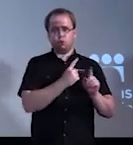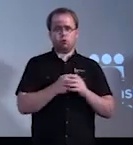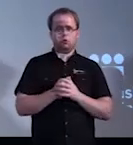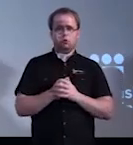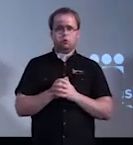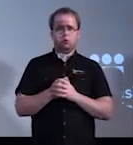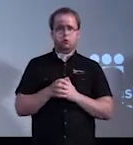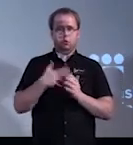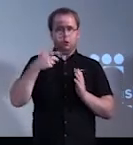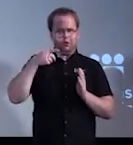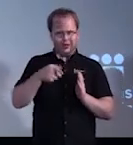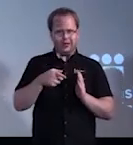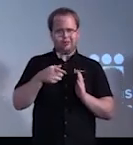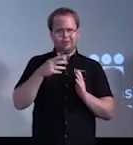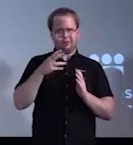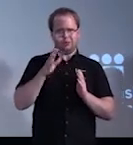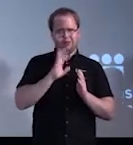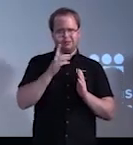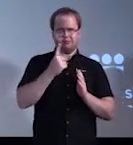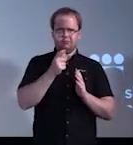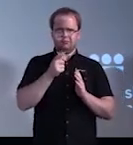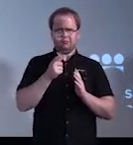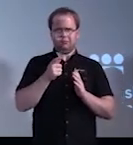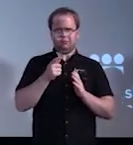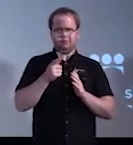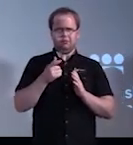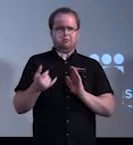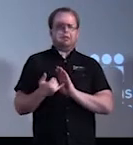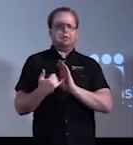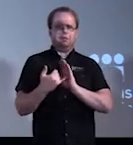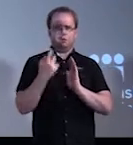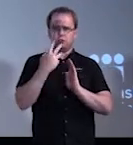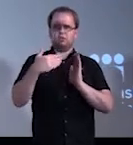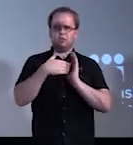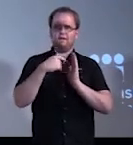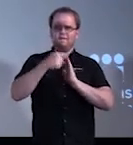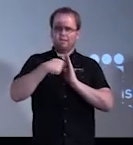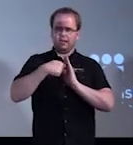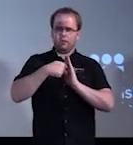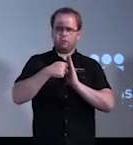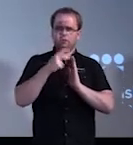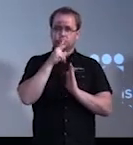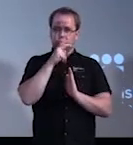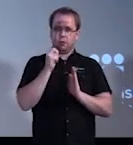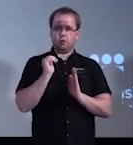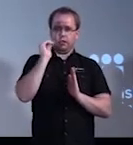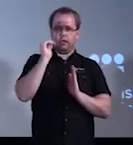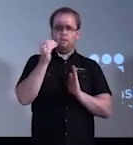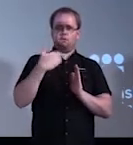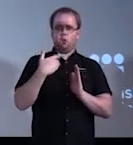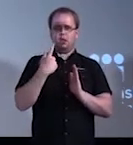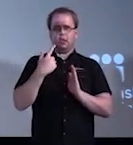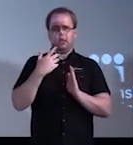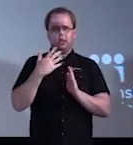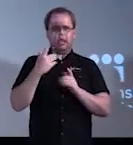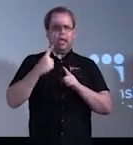ju det som man ger uttryck för, att se till att filmen snabbare får en flexibel väg till publiken var